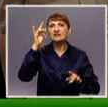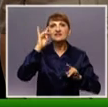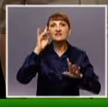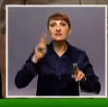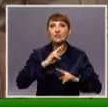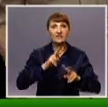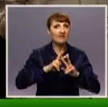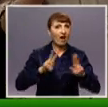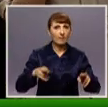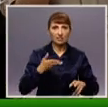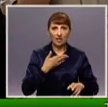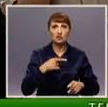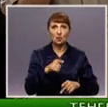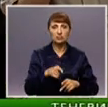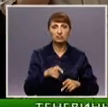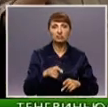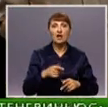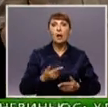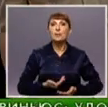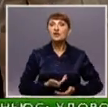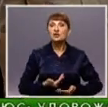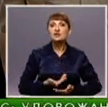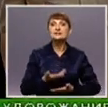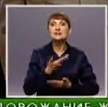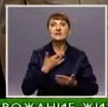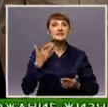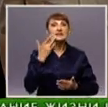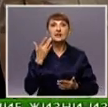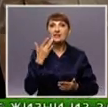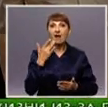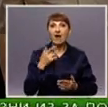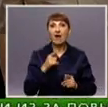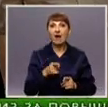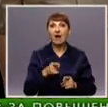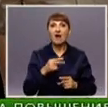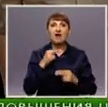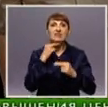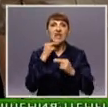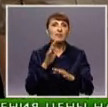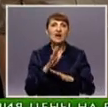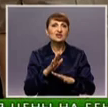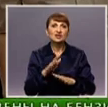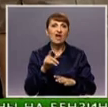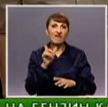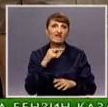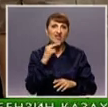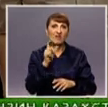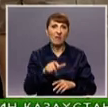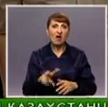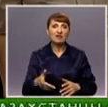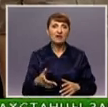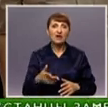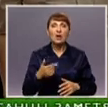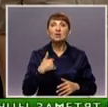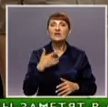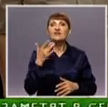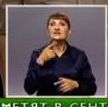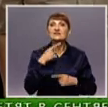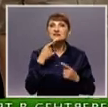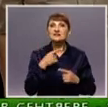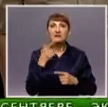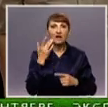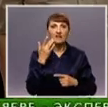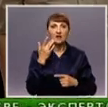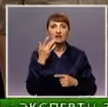Паваротти. И мы, конечно, при жизни всегда, как говорится, не обращаем, как бы стараемся внимания, но я всегда говорила,